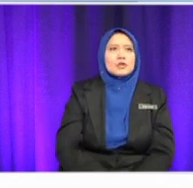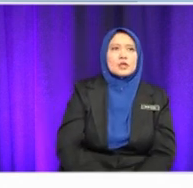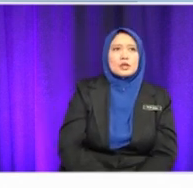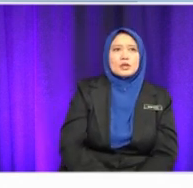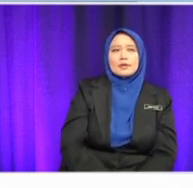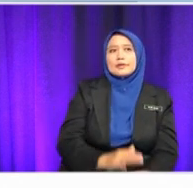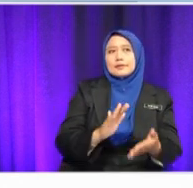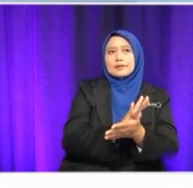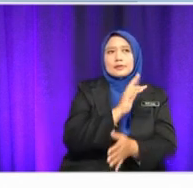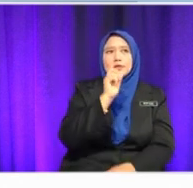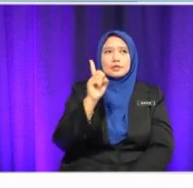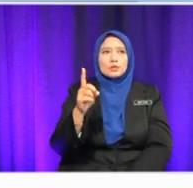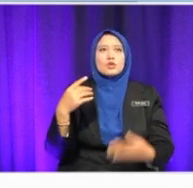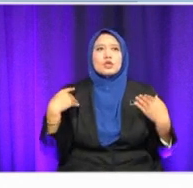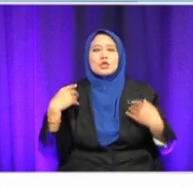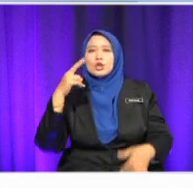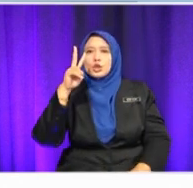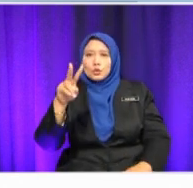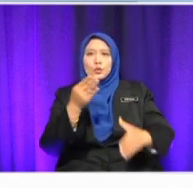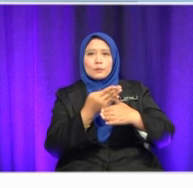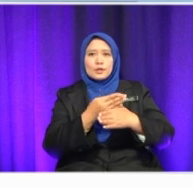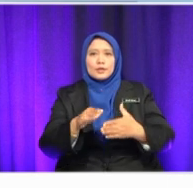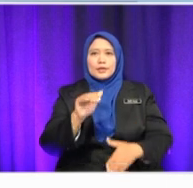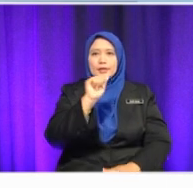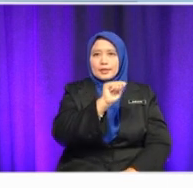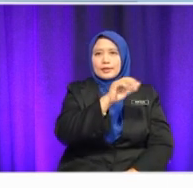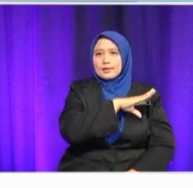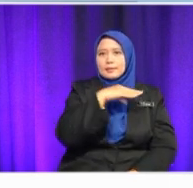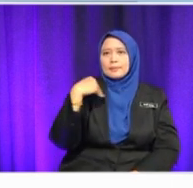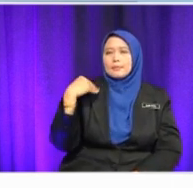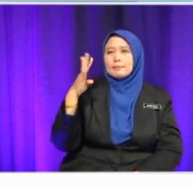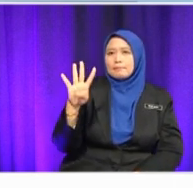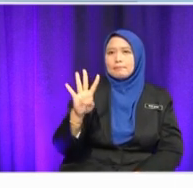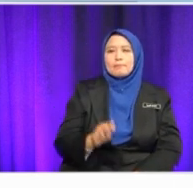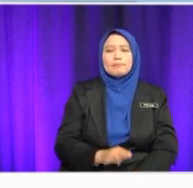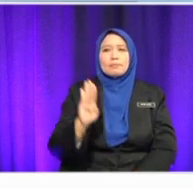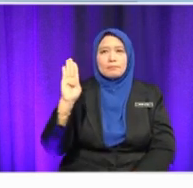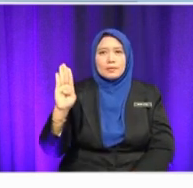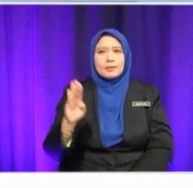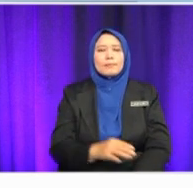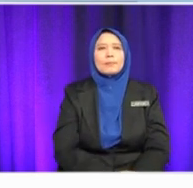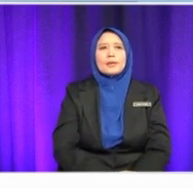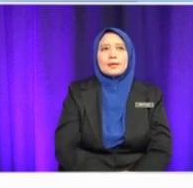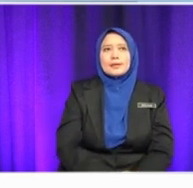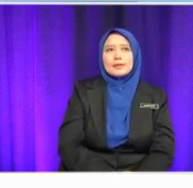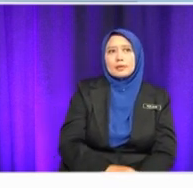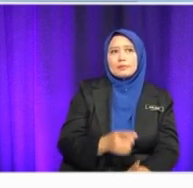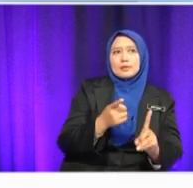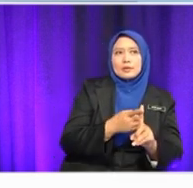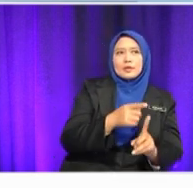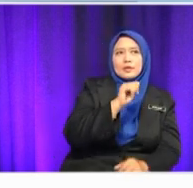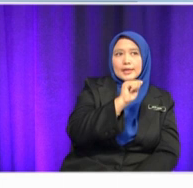bagian B Oke Bahagia Eh bahagian biologi matematika